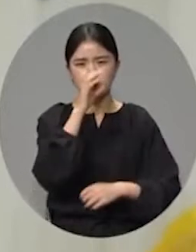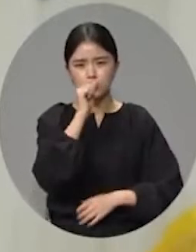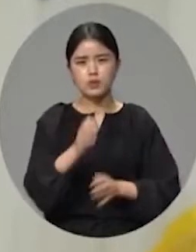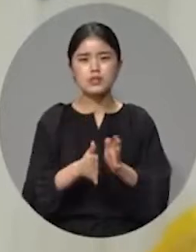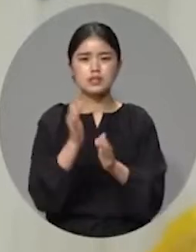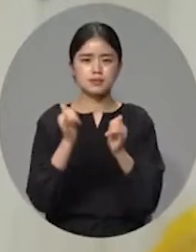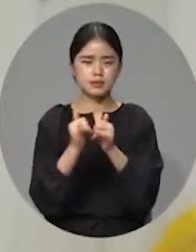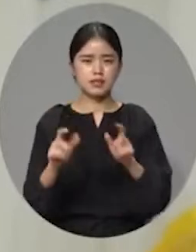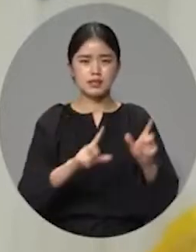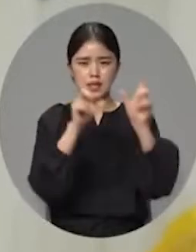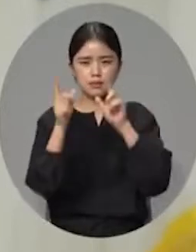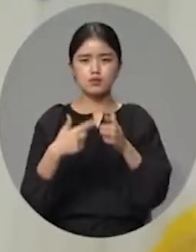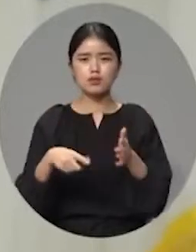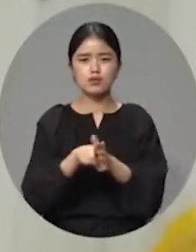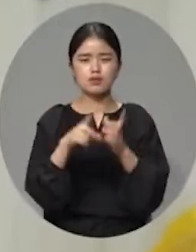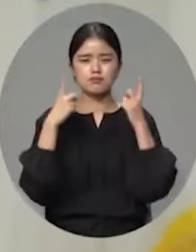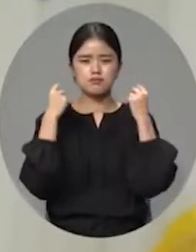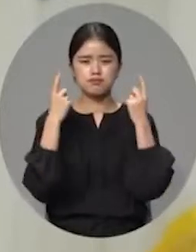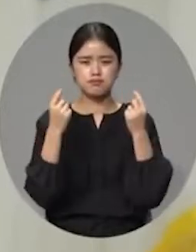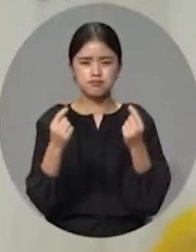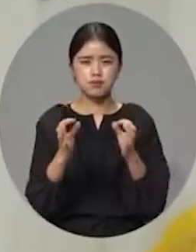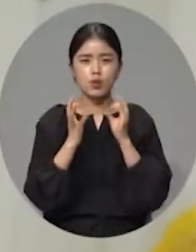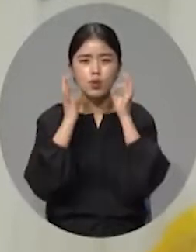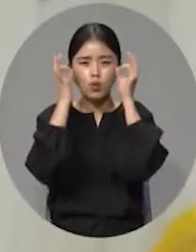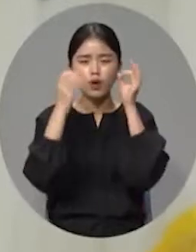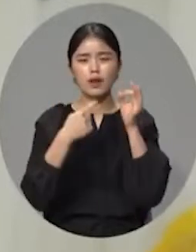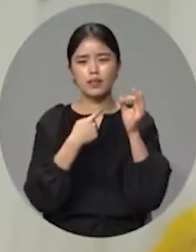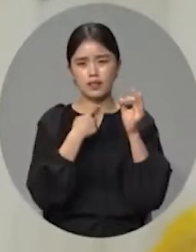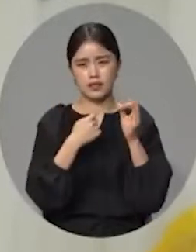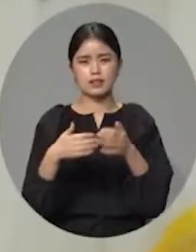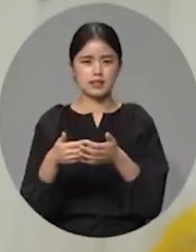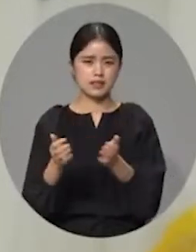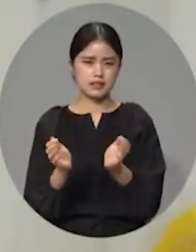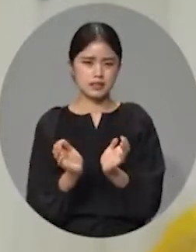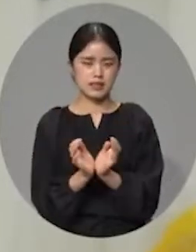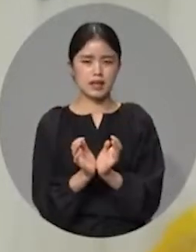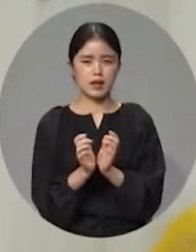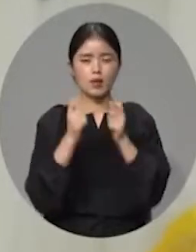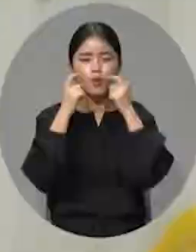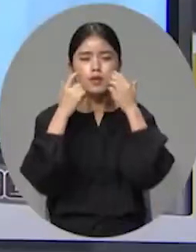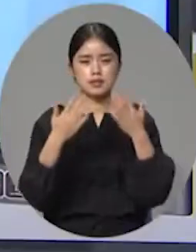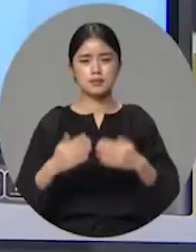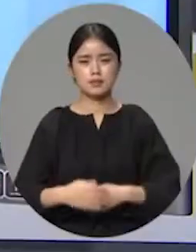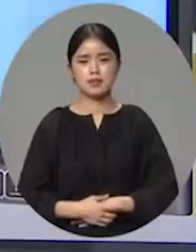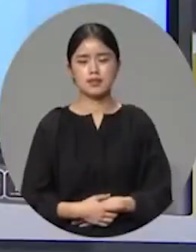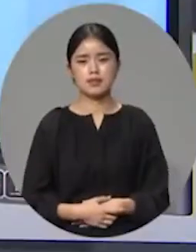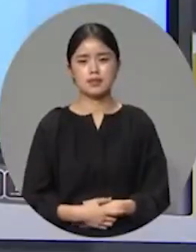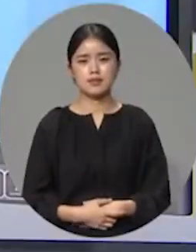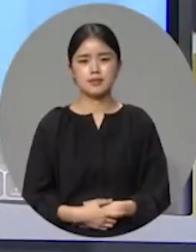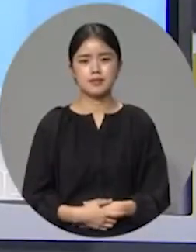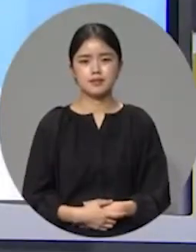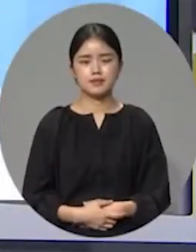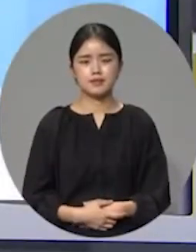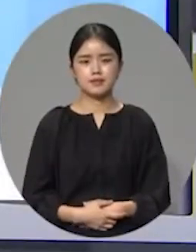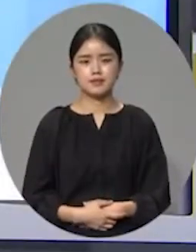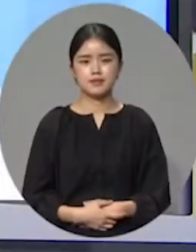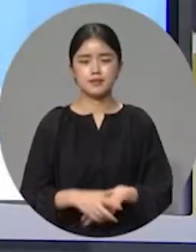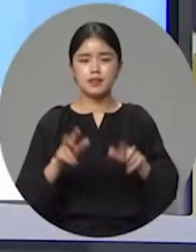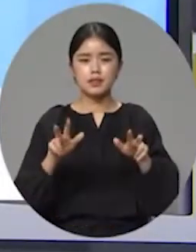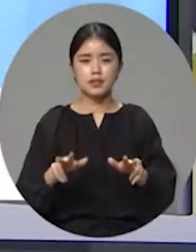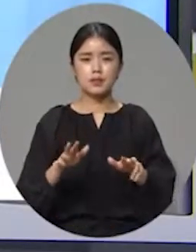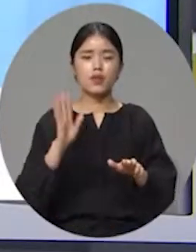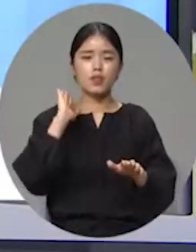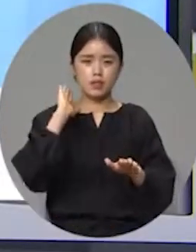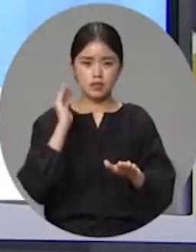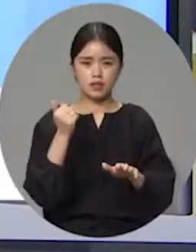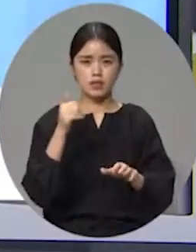위해서 일관되게 애써온 정당이라는 점은 부인할 수 없을 것입니다. 자, 그런데 이번 대선을